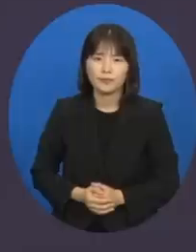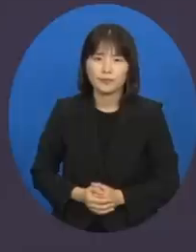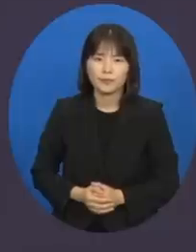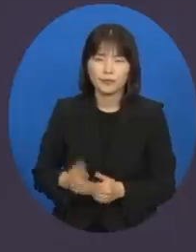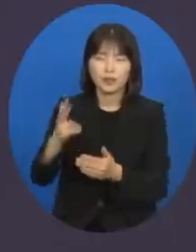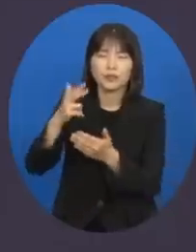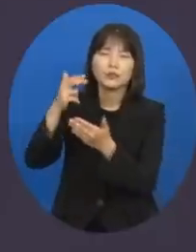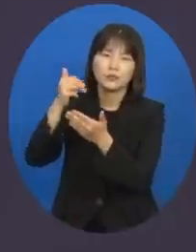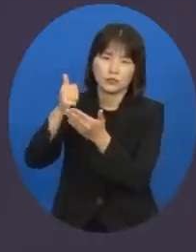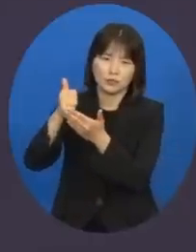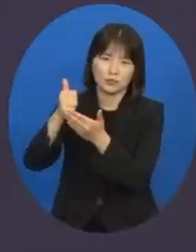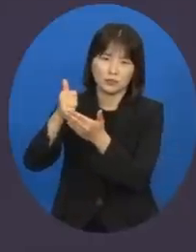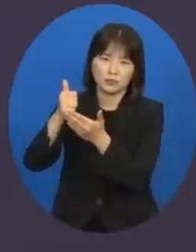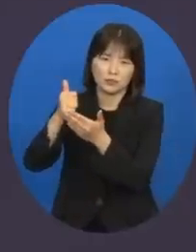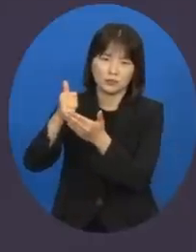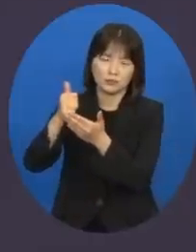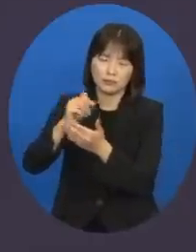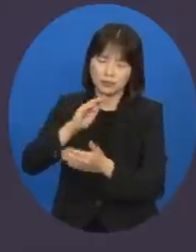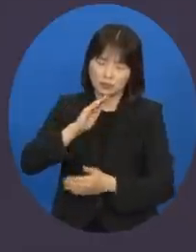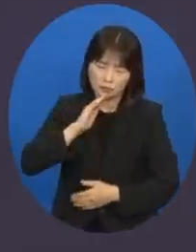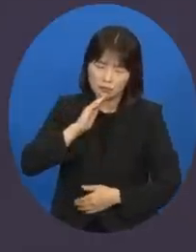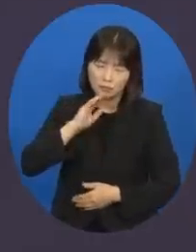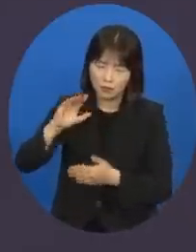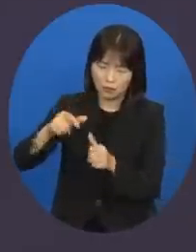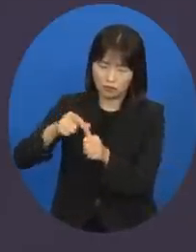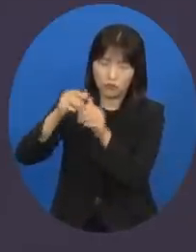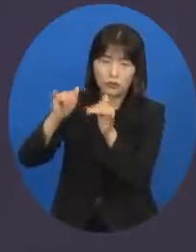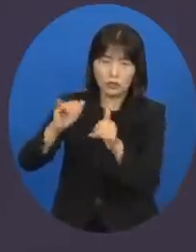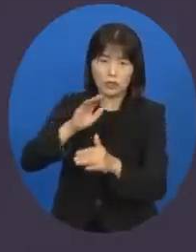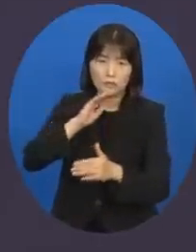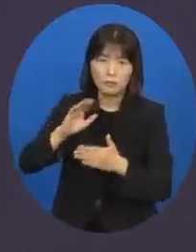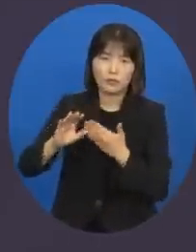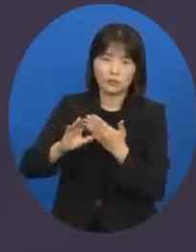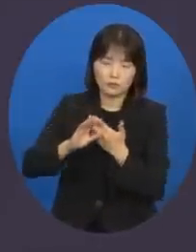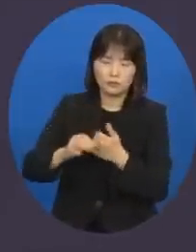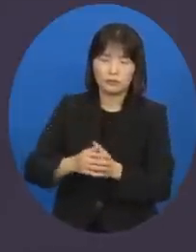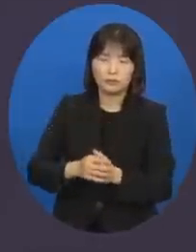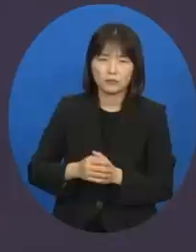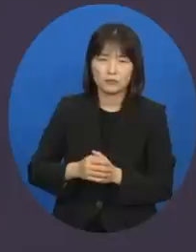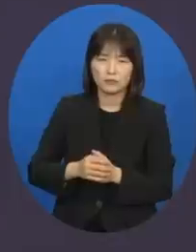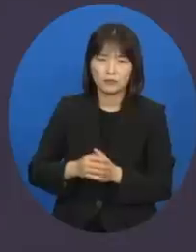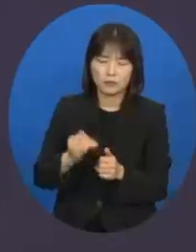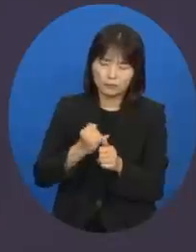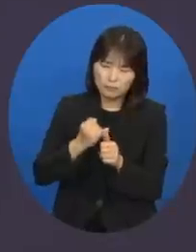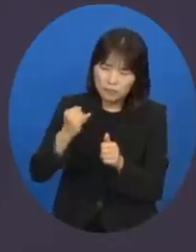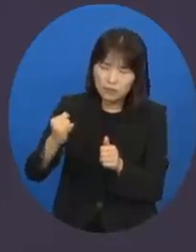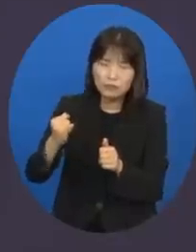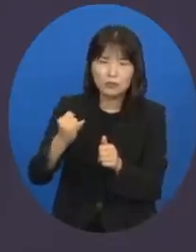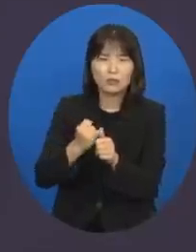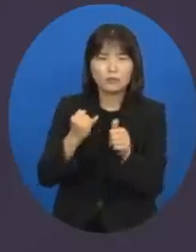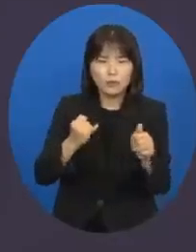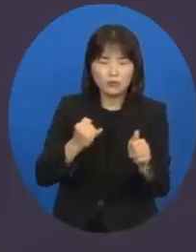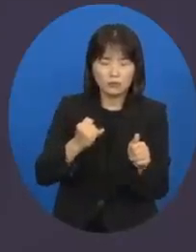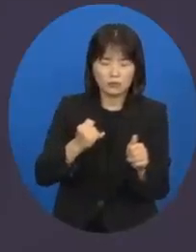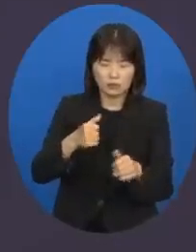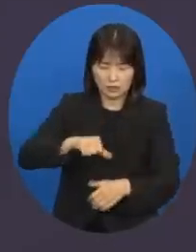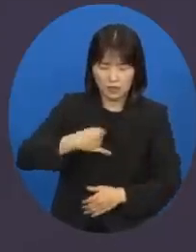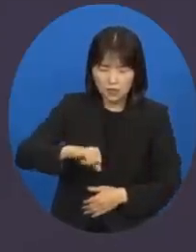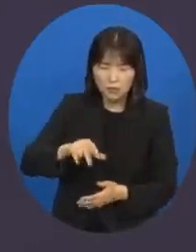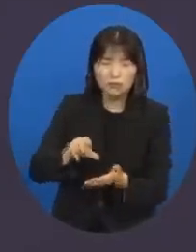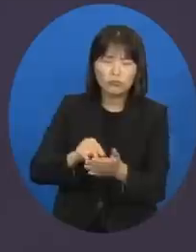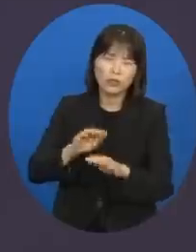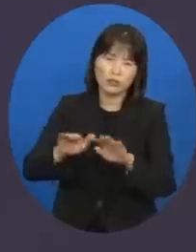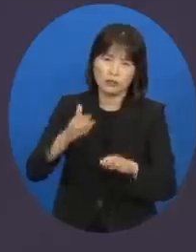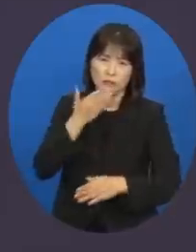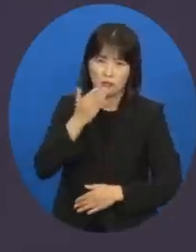주님, 주님이 진정 구원자라면요. 우리 배우자 문제, 나의 배우자 문제, 자녀 문제 해결하실 수 있지